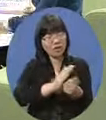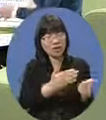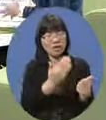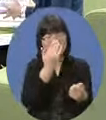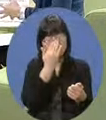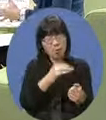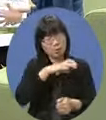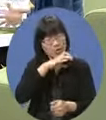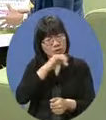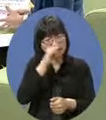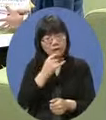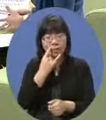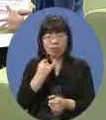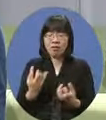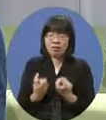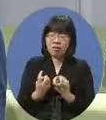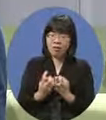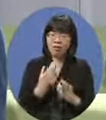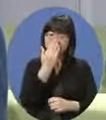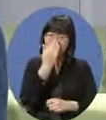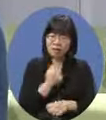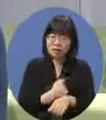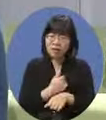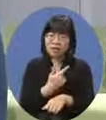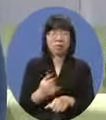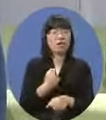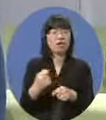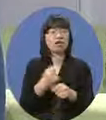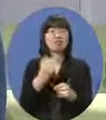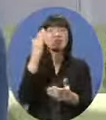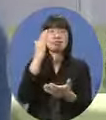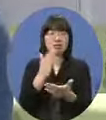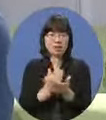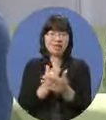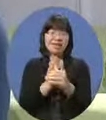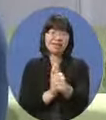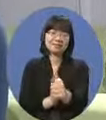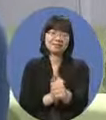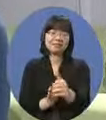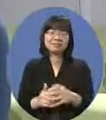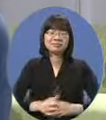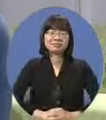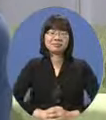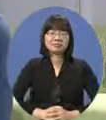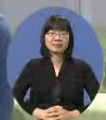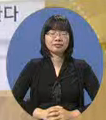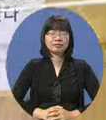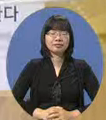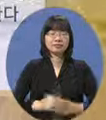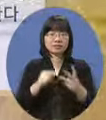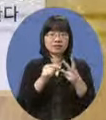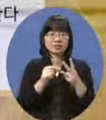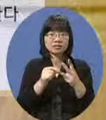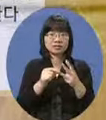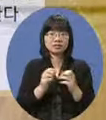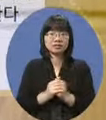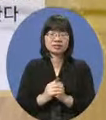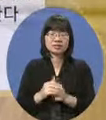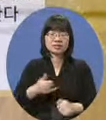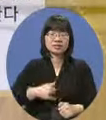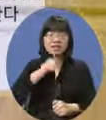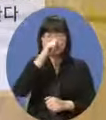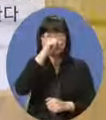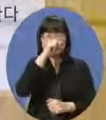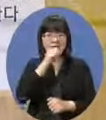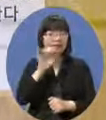엄마가 어, 어떡하지 어떡하지 애가 지루하대 그러면서 너무 당황하지. 말라는 것입니다. 와. 자, 그 다음에 세 번째, 아이가